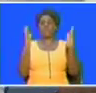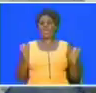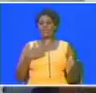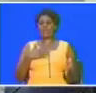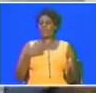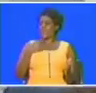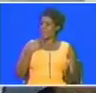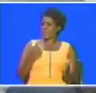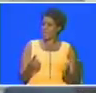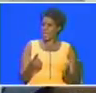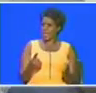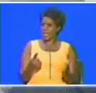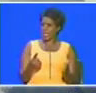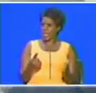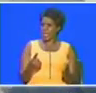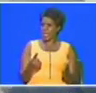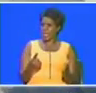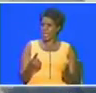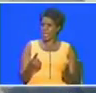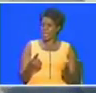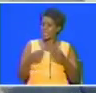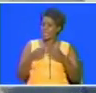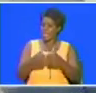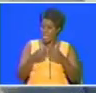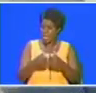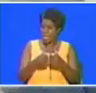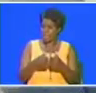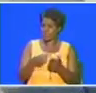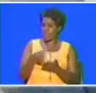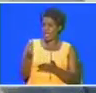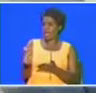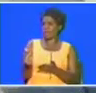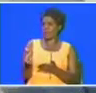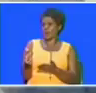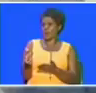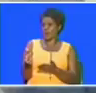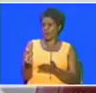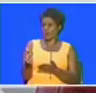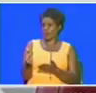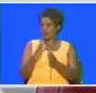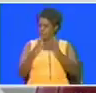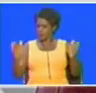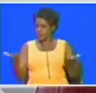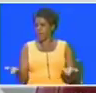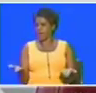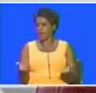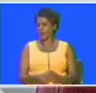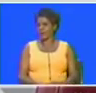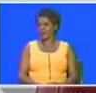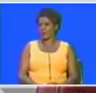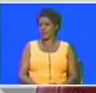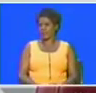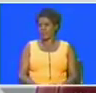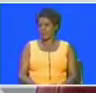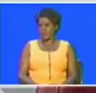mara nasema tendo la ndoa ni ibada. Waelewa? Kwa hivyo usiniambie hapa iti house girl anaenda kutandikia. Ambao kikuja wanakuja kukaa kwenye